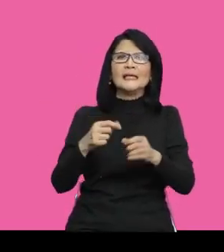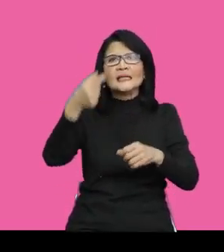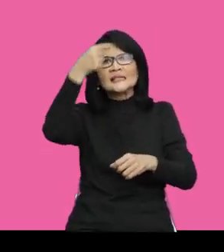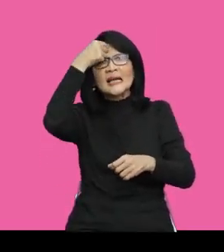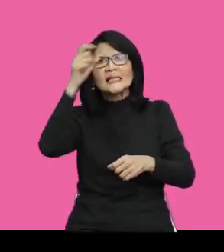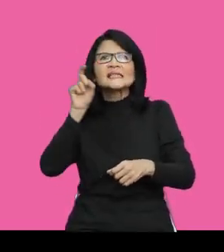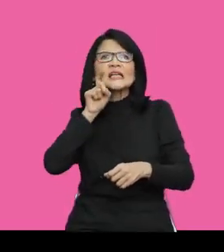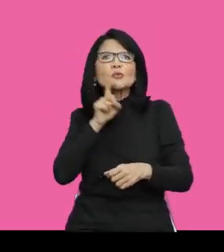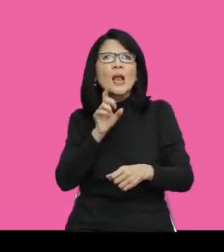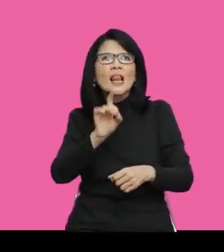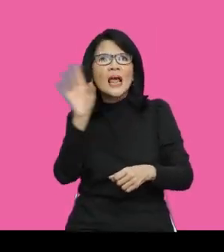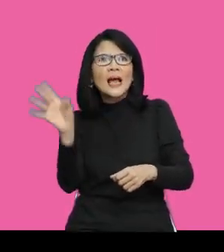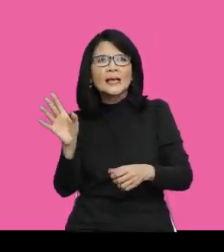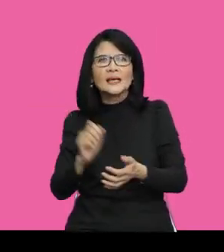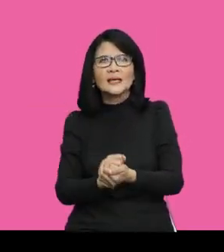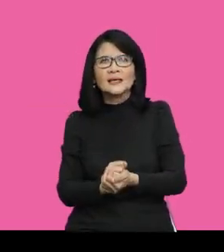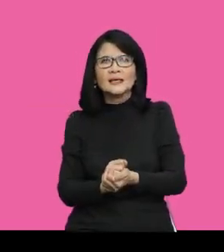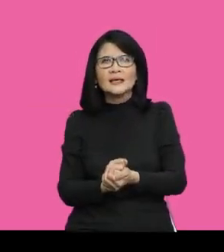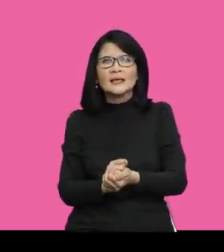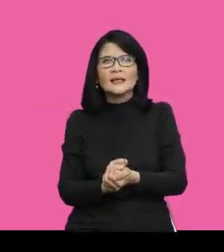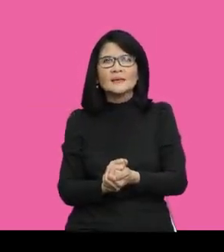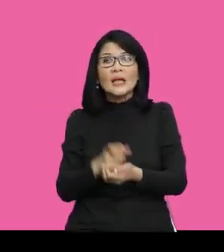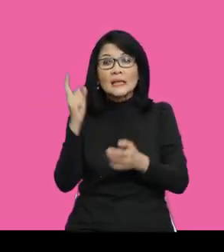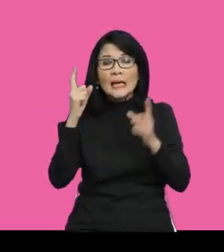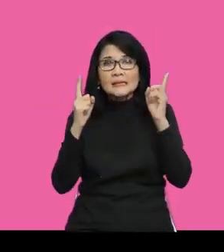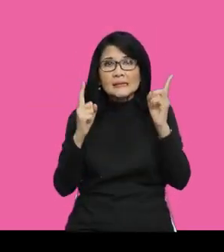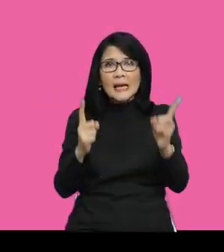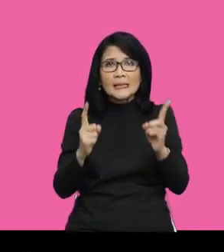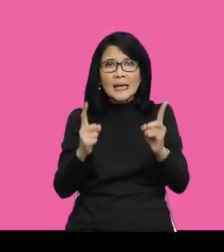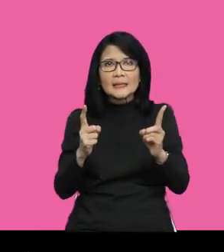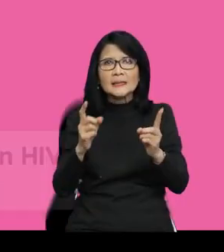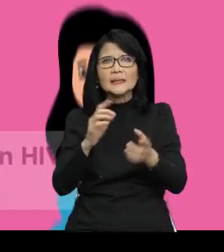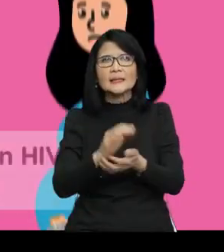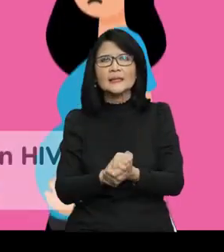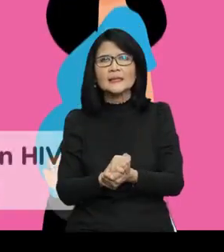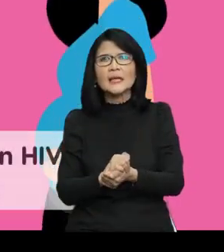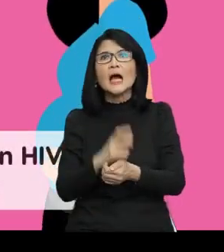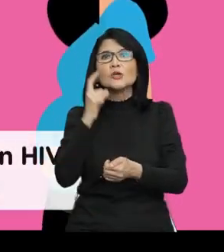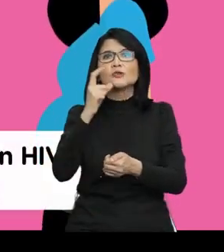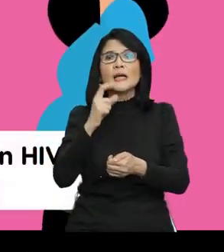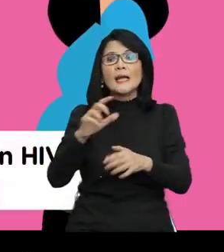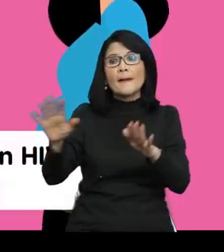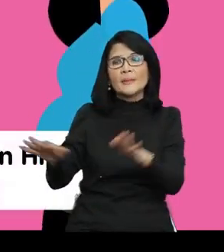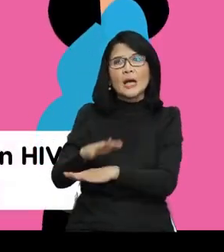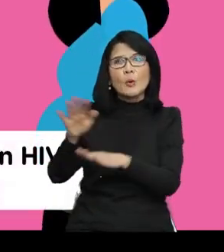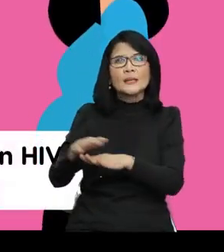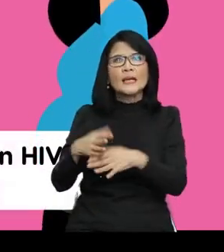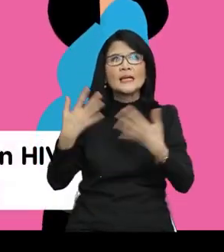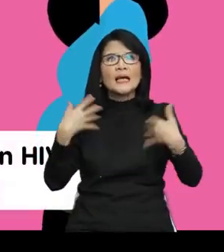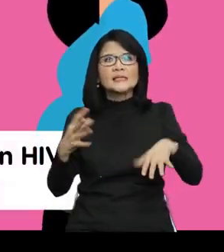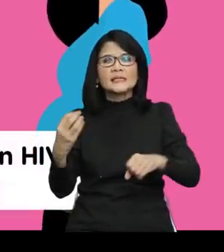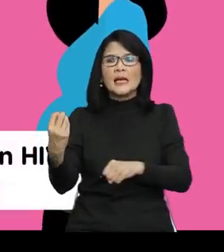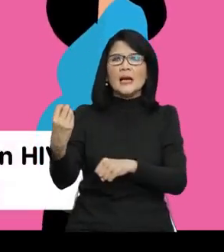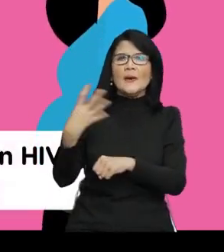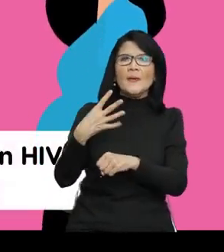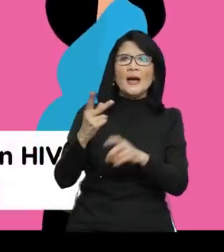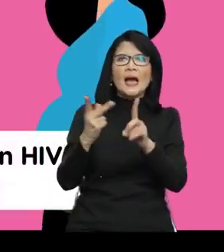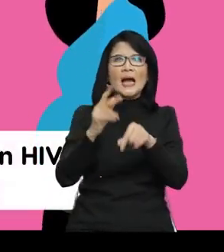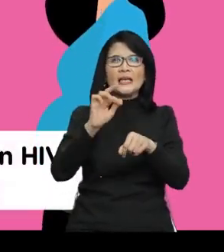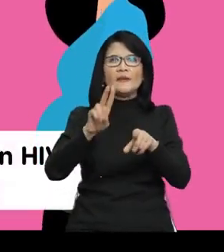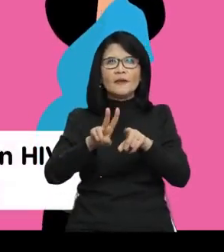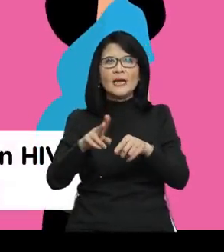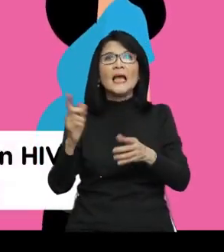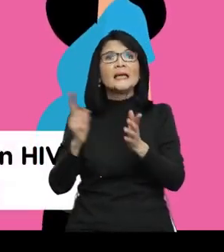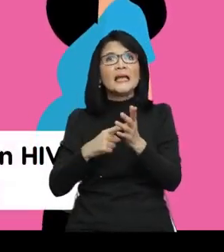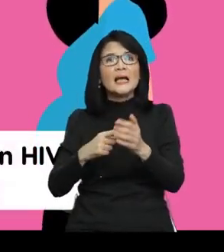lainnya dengan menerapkan standar kewaspadaan, pemberian profilaksis pasca pajanan, dan pencegahan penularan